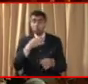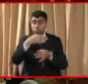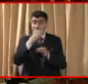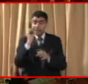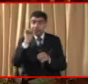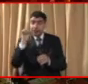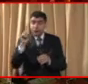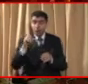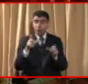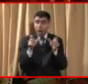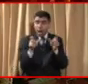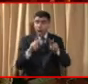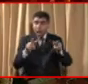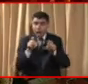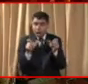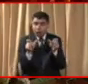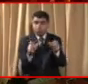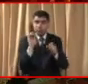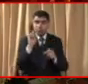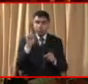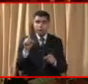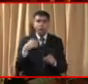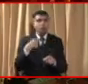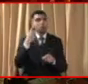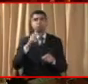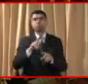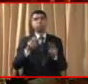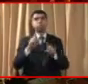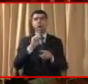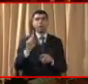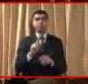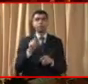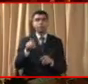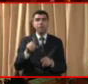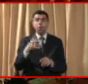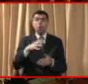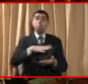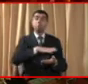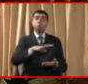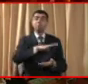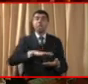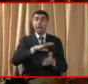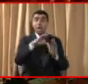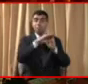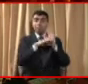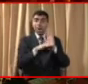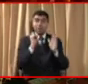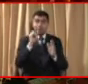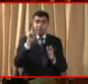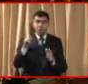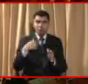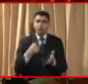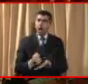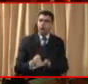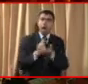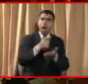بالنسبه للمعايير ما عندنا حتى شي مشكل، حتى شي معيار. حنا كنقولوا اي مدينه اللي عندها برنامج ديالها، حنا مستعدين نشاركوا معها